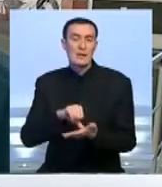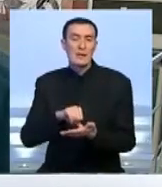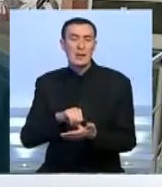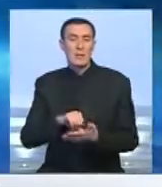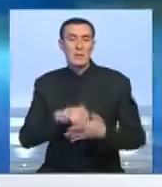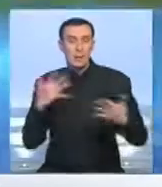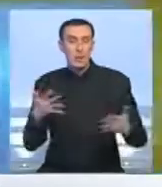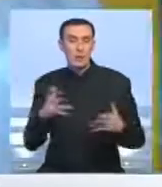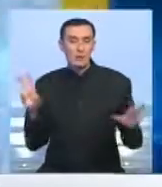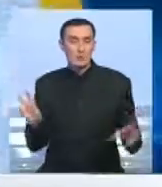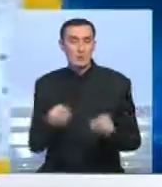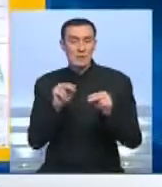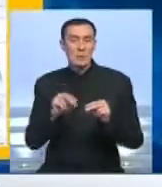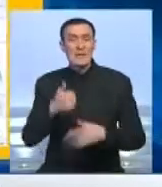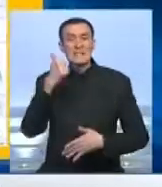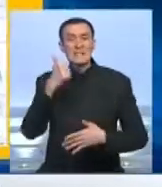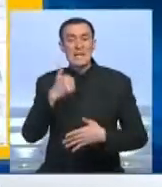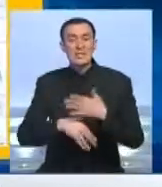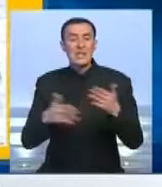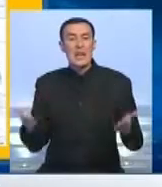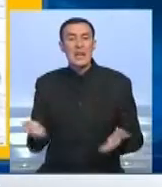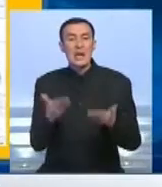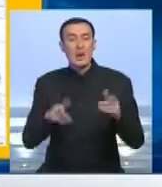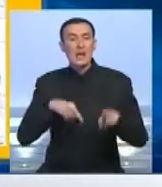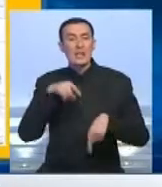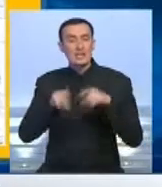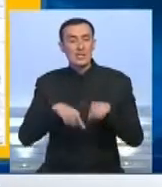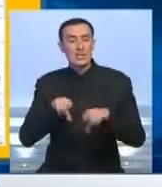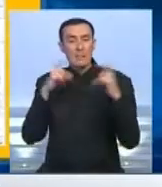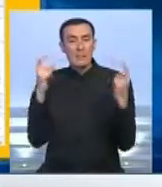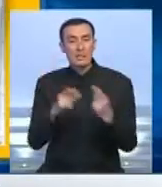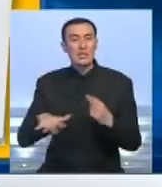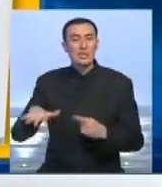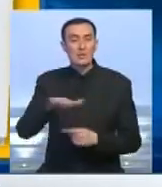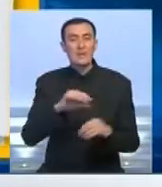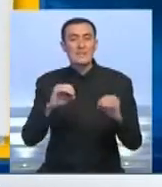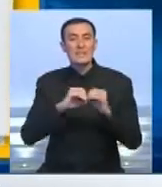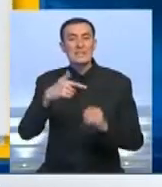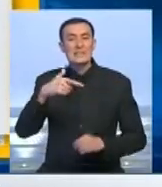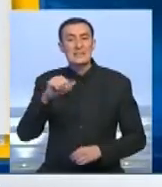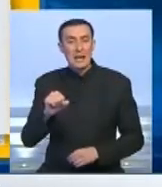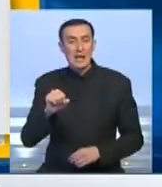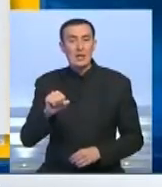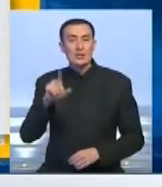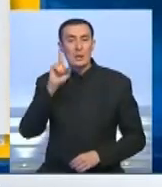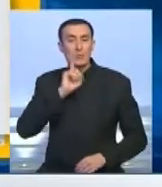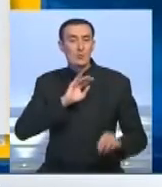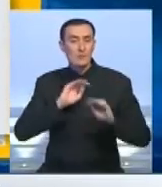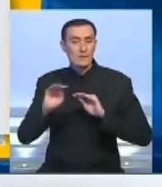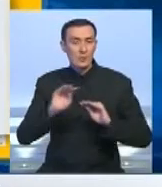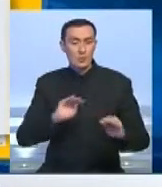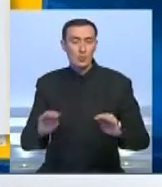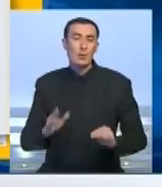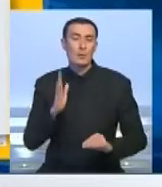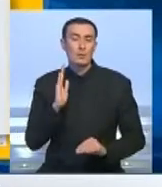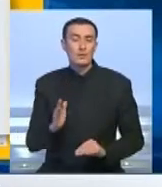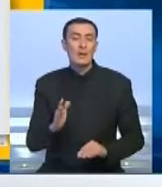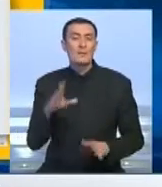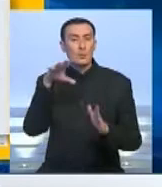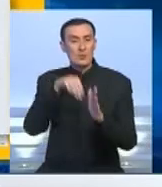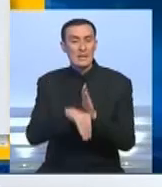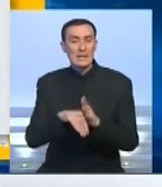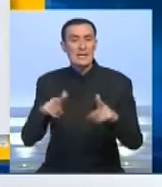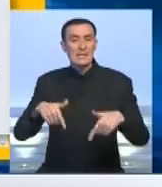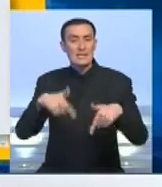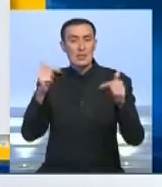более успешно. Столичный легкоатлетический манеж будет расположен на территории в 10 гектаров со всей сопутствующей инфраструктурой, в том числе